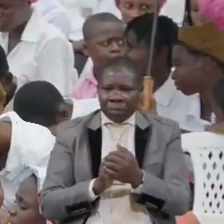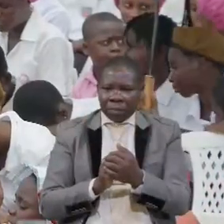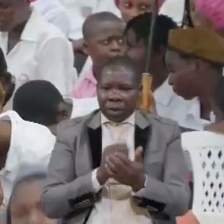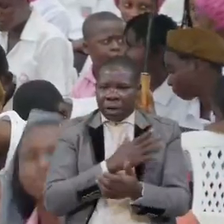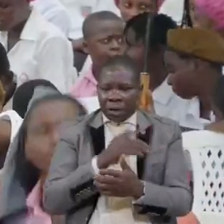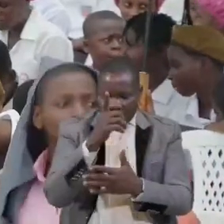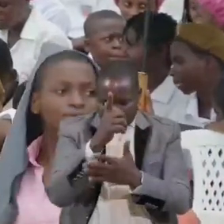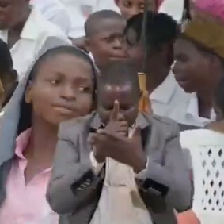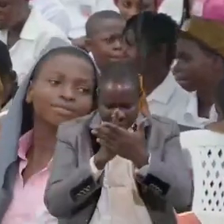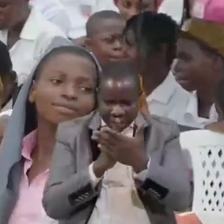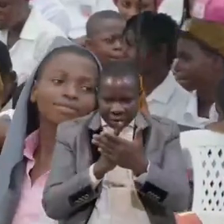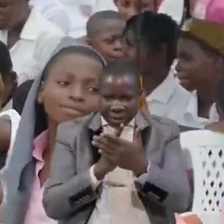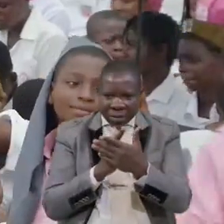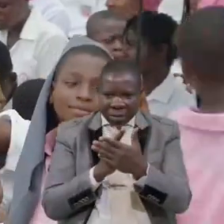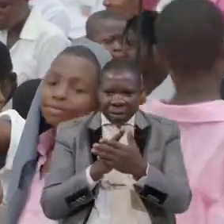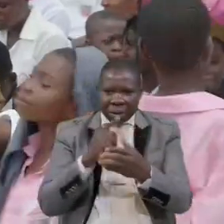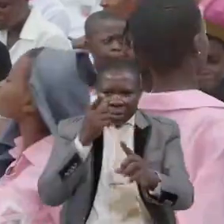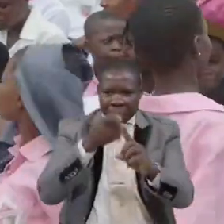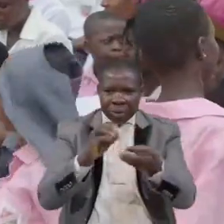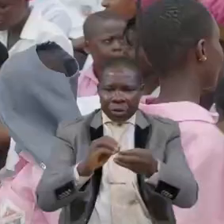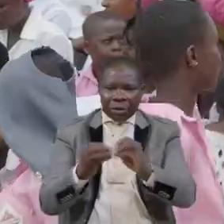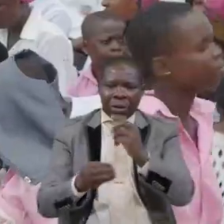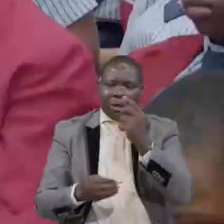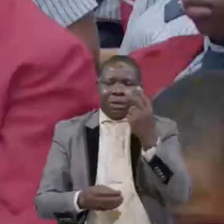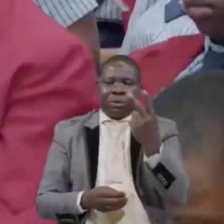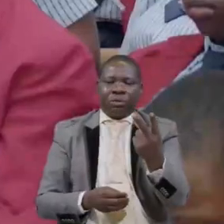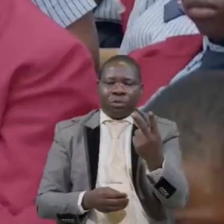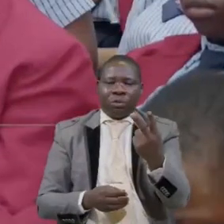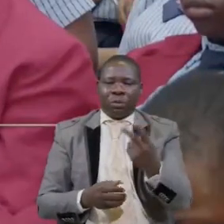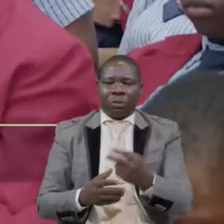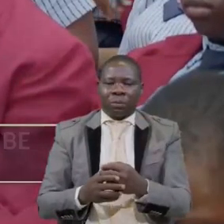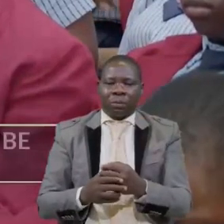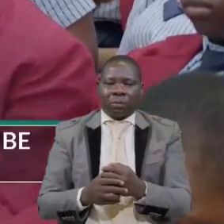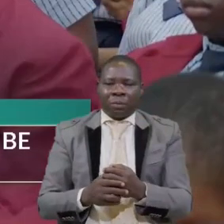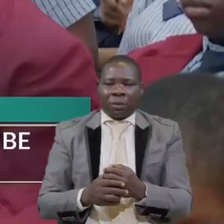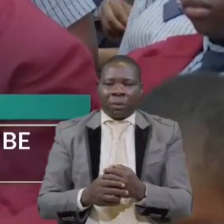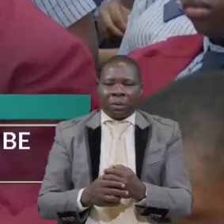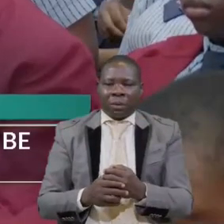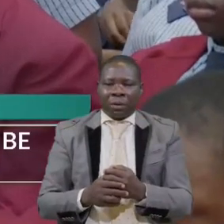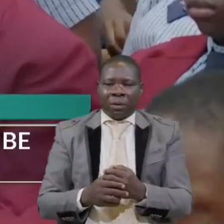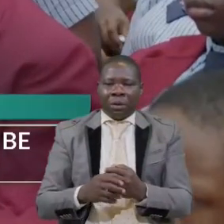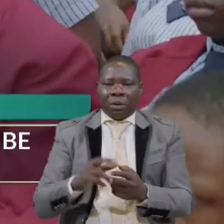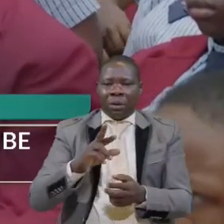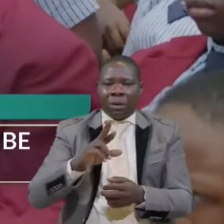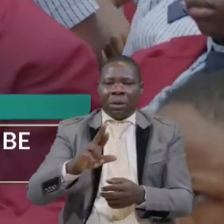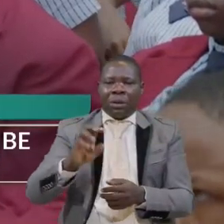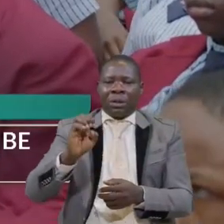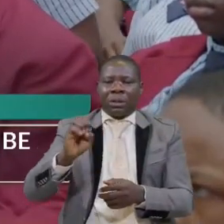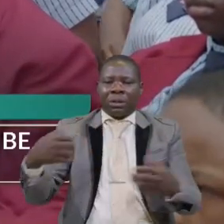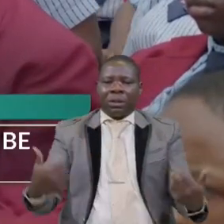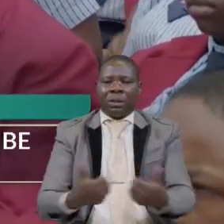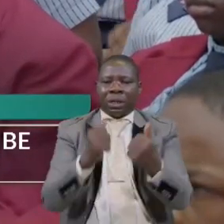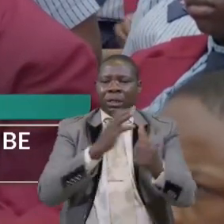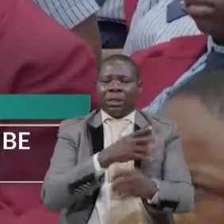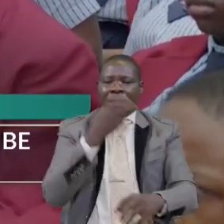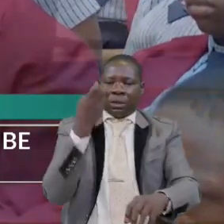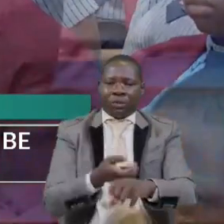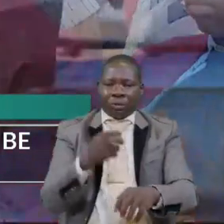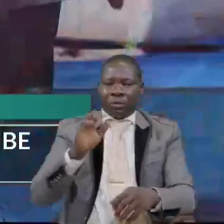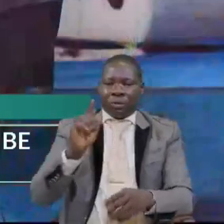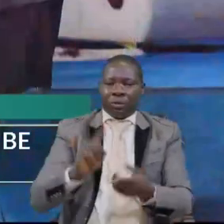c'est redéfier et renforcer pour être exceptionnel. Il n'y a pas de doute dans